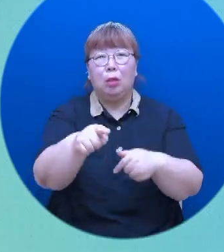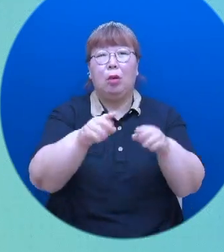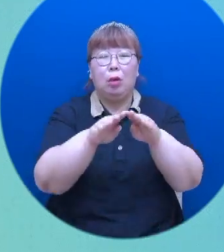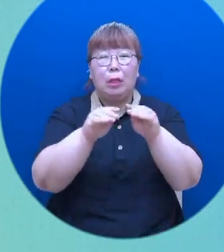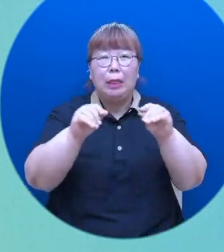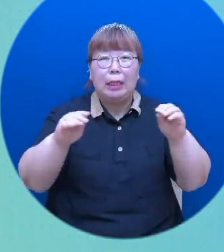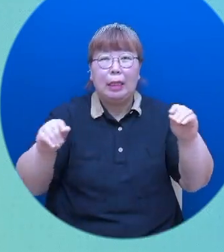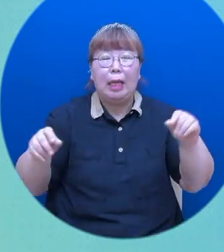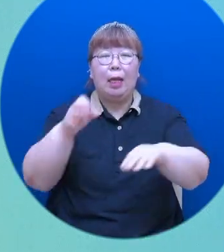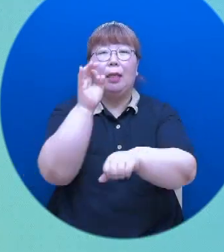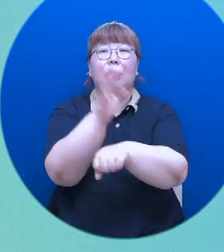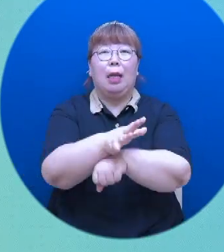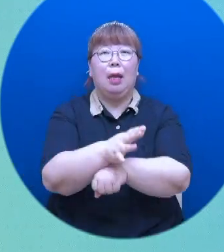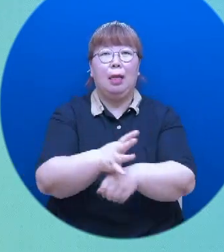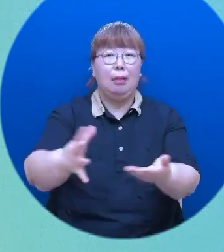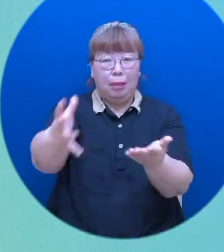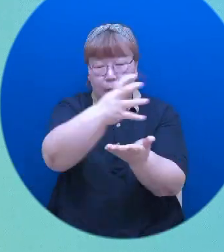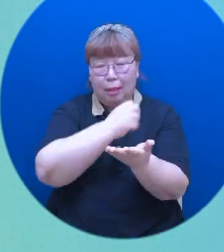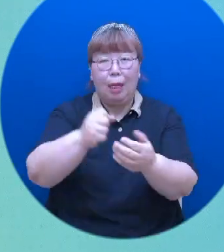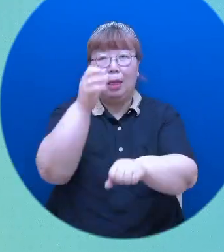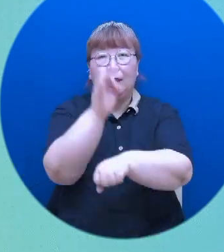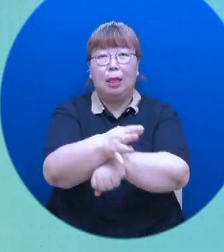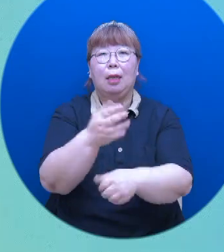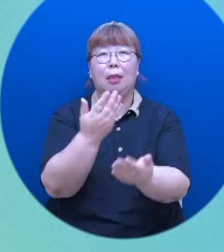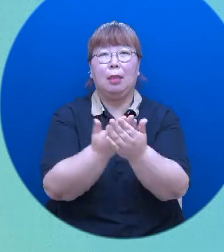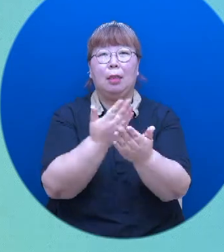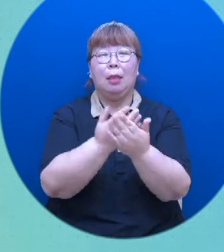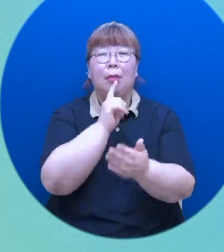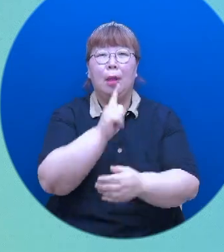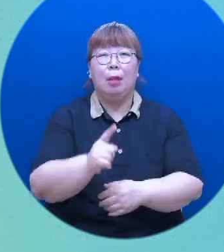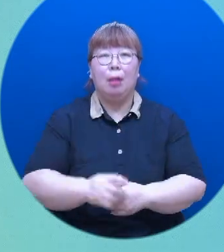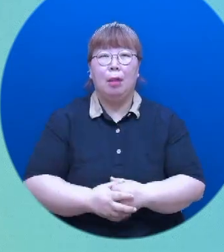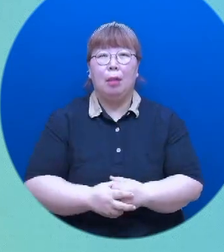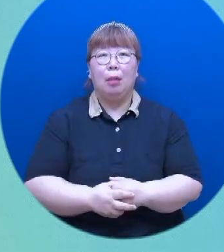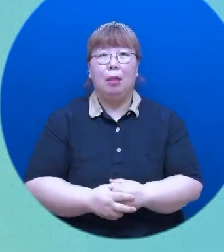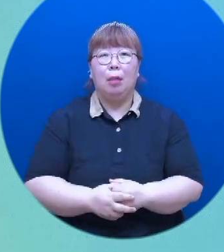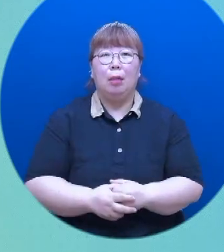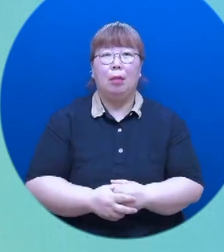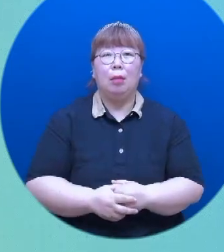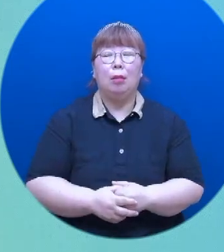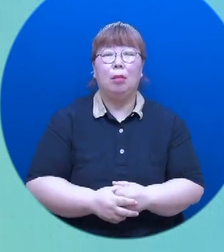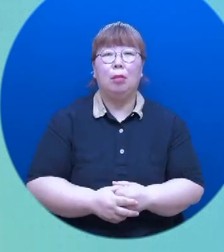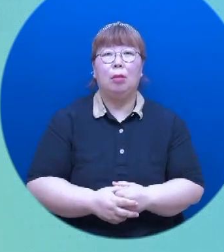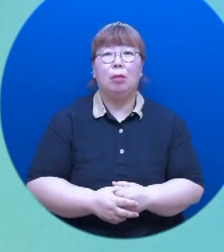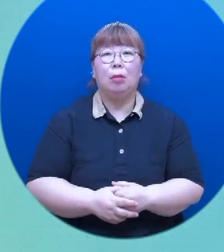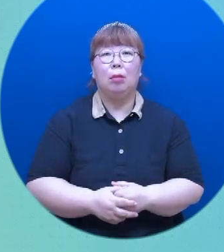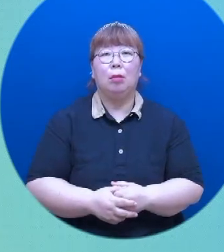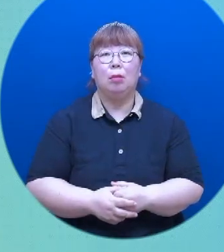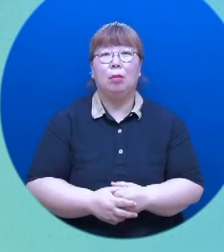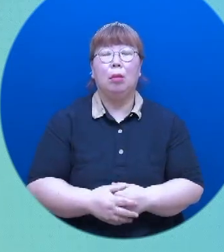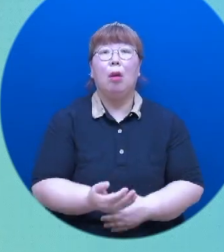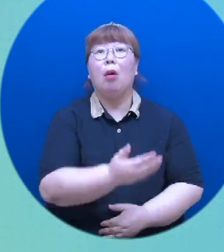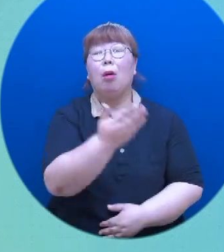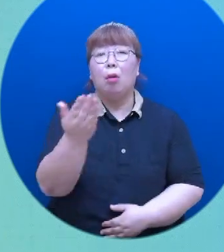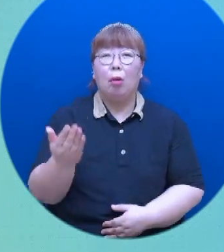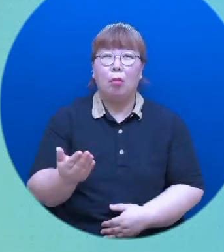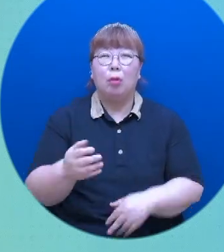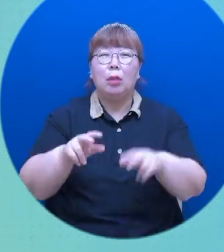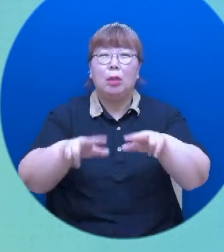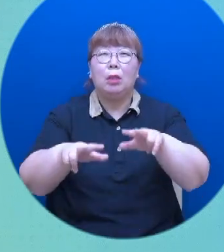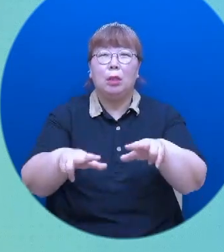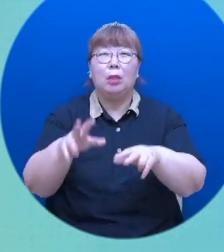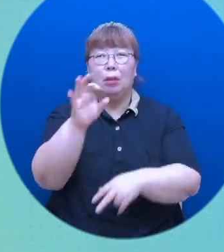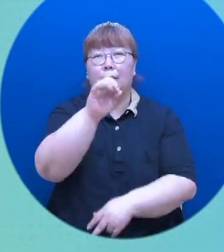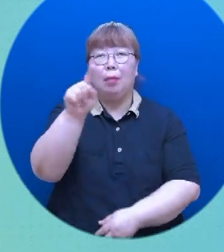있는 대로 몽땅 사주세요. 여러분, 그곳이 지금 압구정